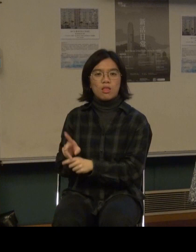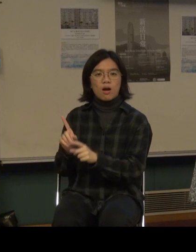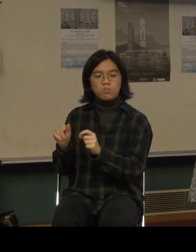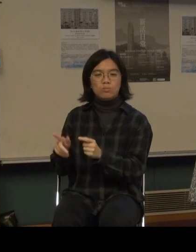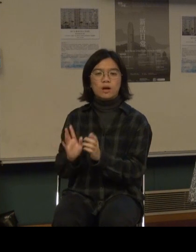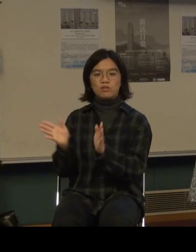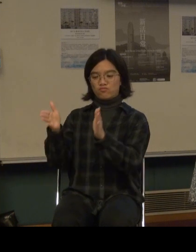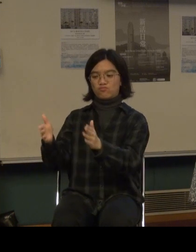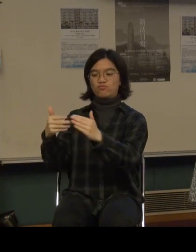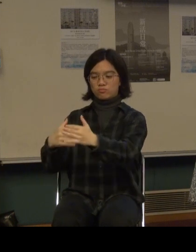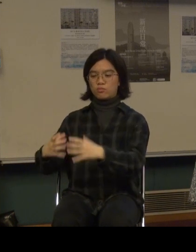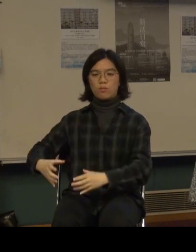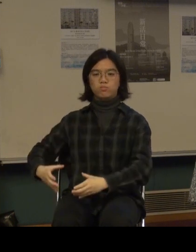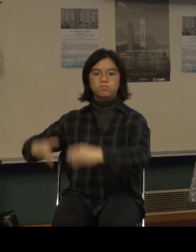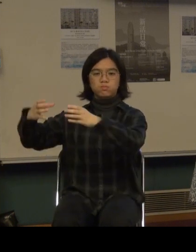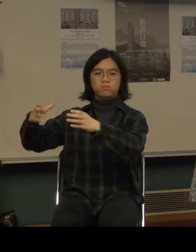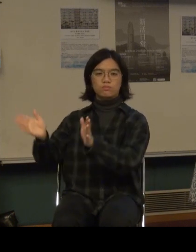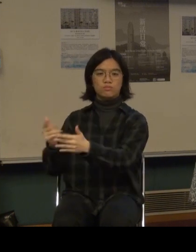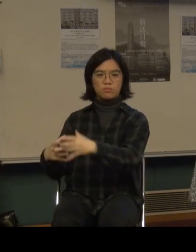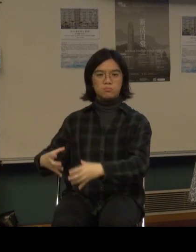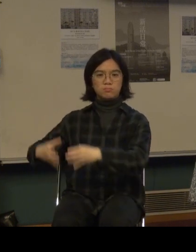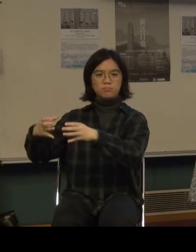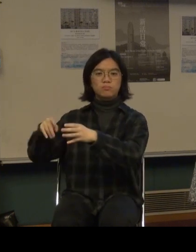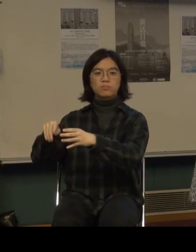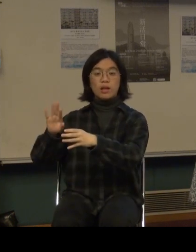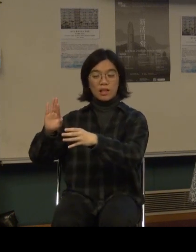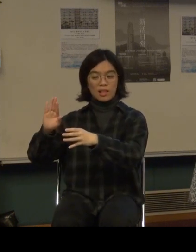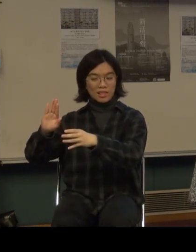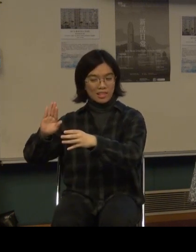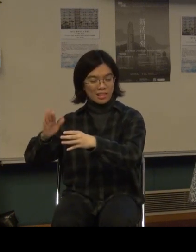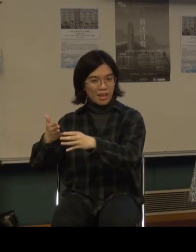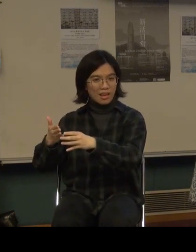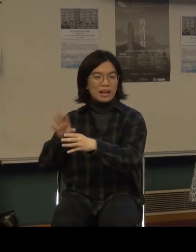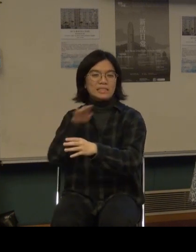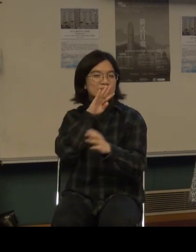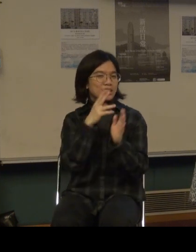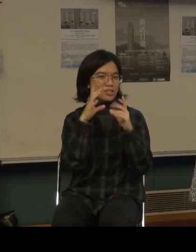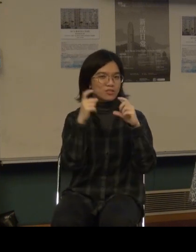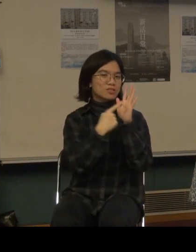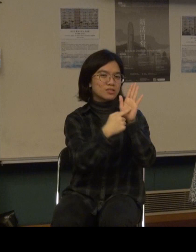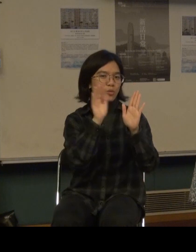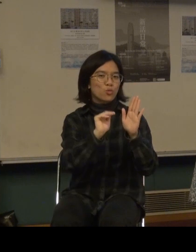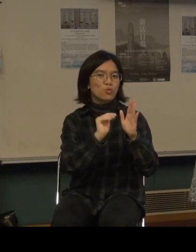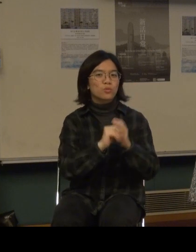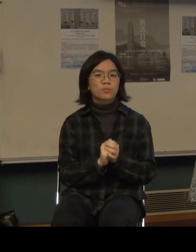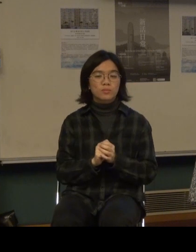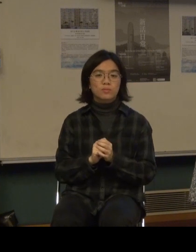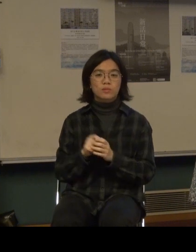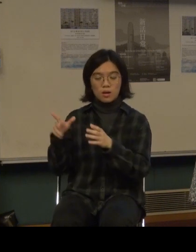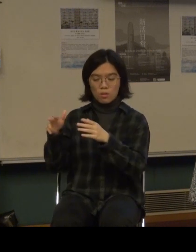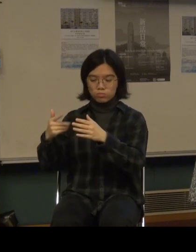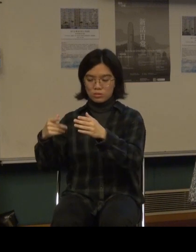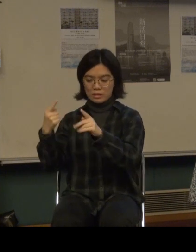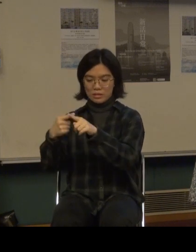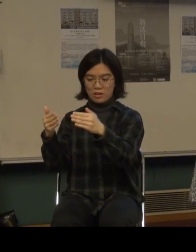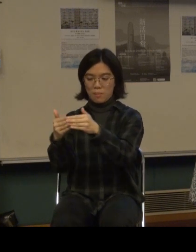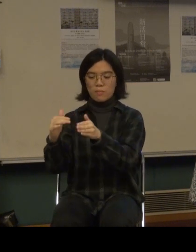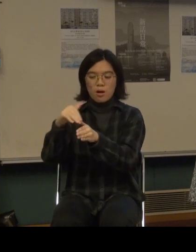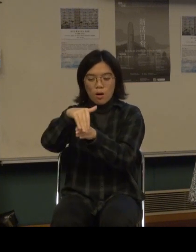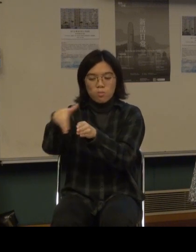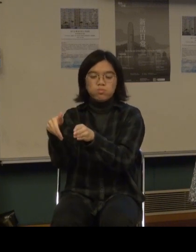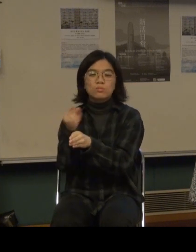方形、長方體嘅建築物，但係個牆角咧，我一間有相都去睇到，都係有收圓嘅。咁當然佢